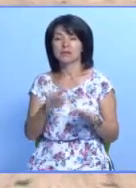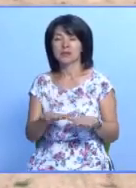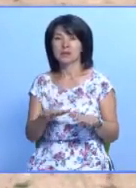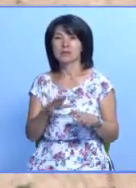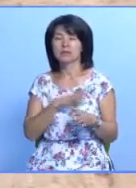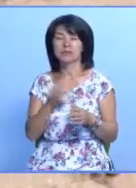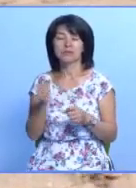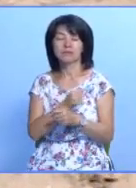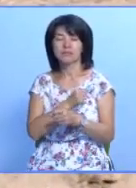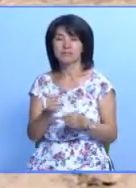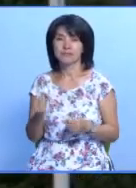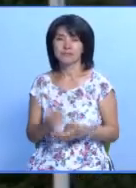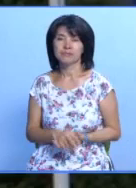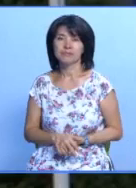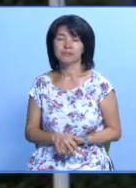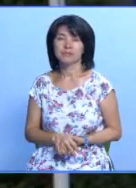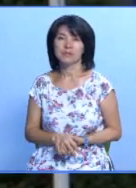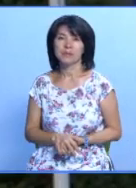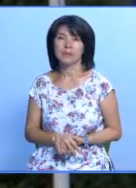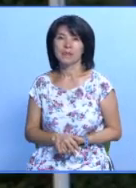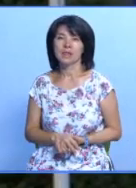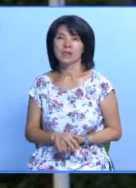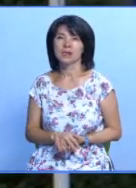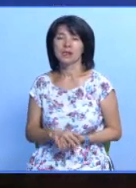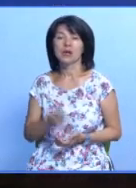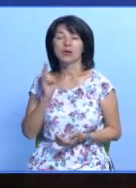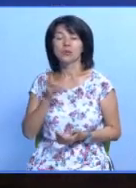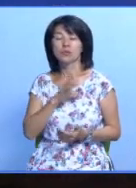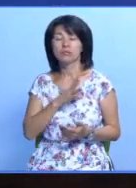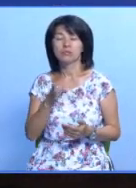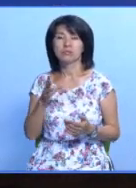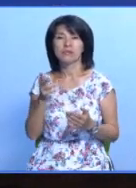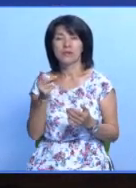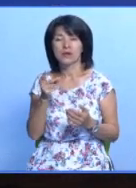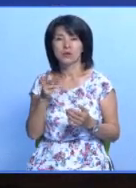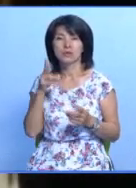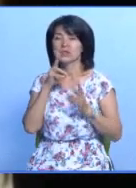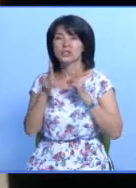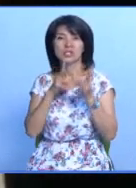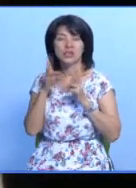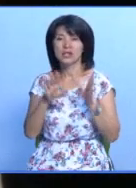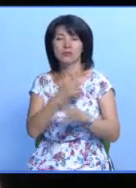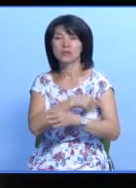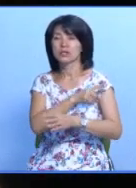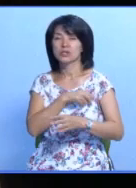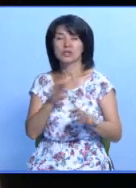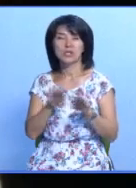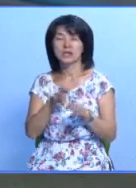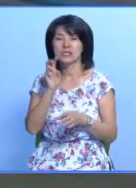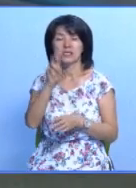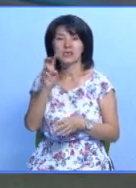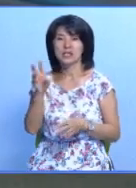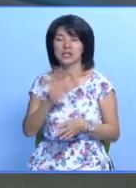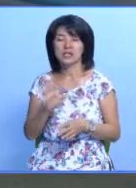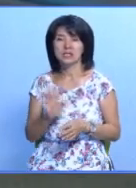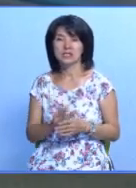жеткіншекті соққыға жыққан. Жәбірленуші полицияға шағымданбапты. Медициналық көмекке де жүгінбеген. Бұндай жасөспірімдердің